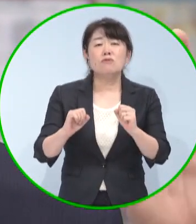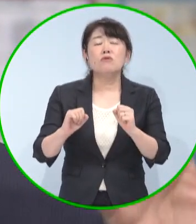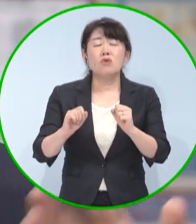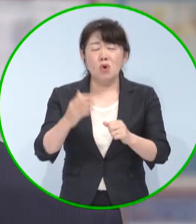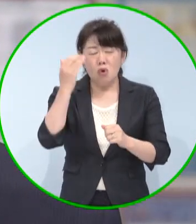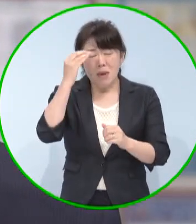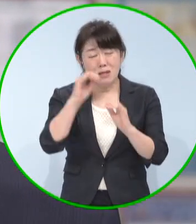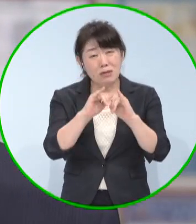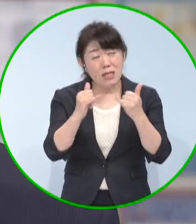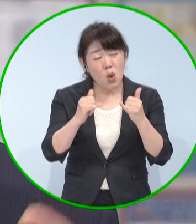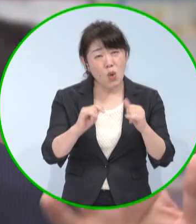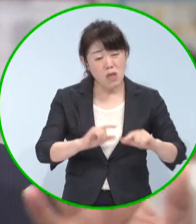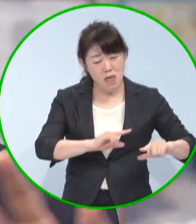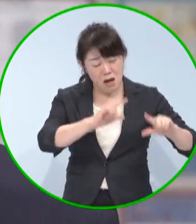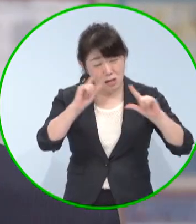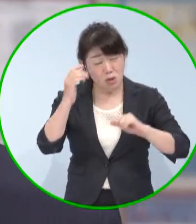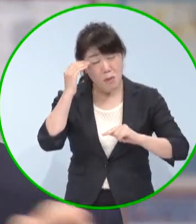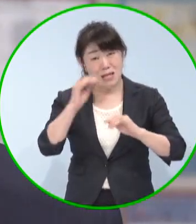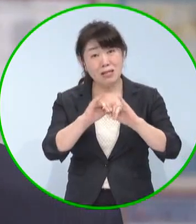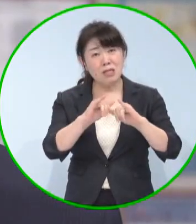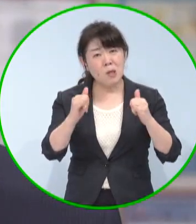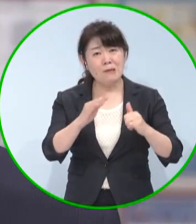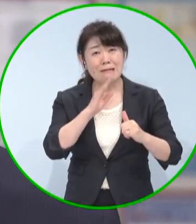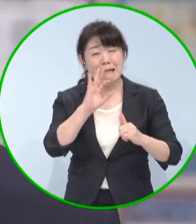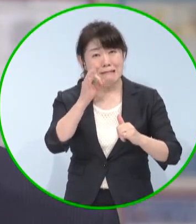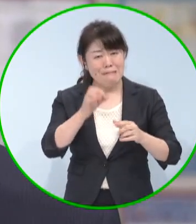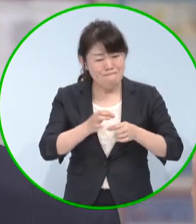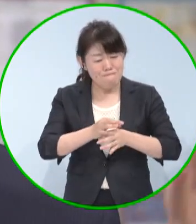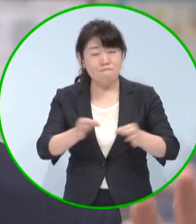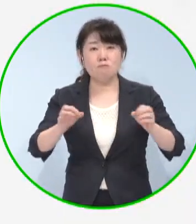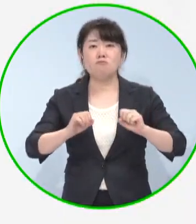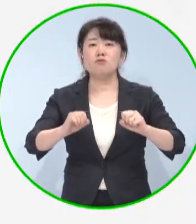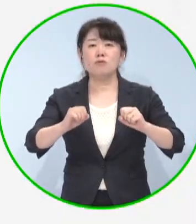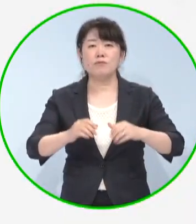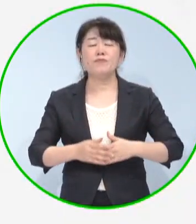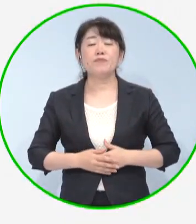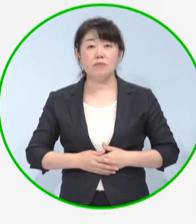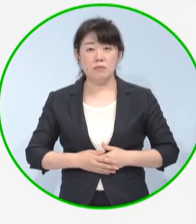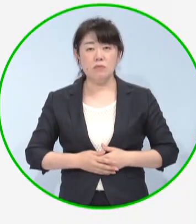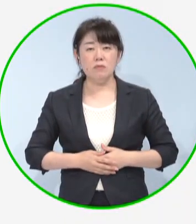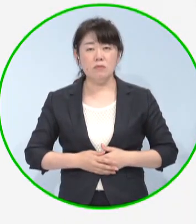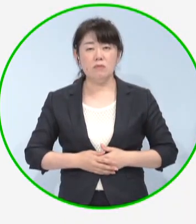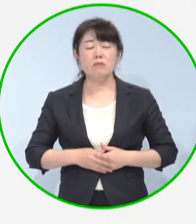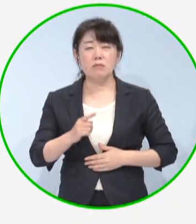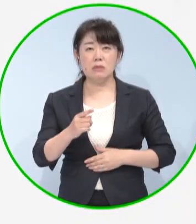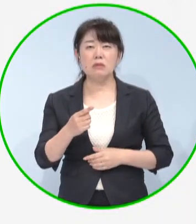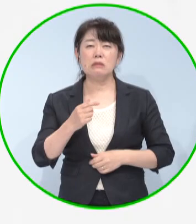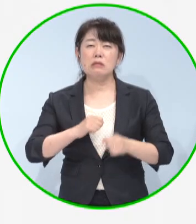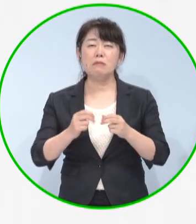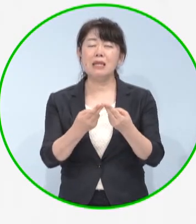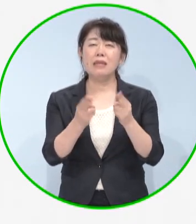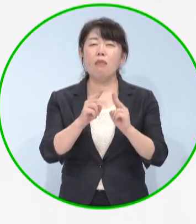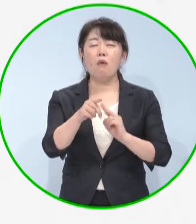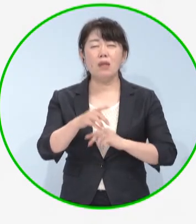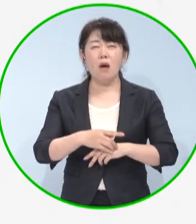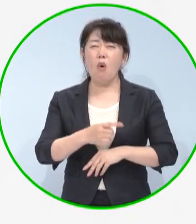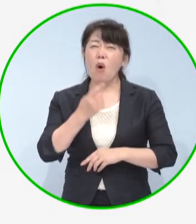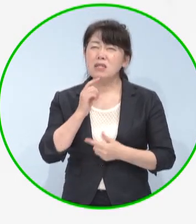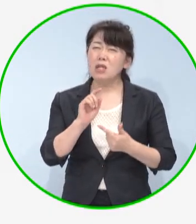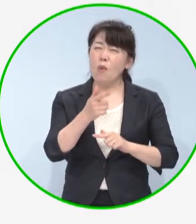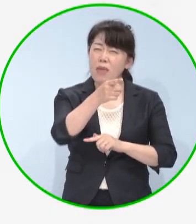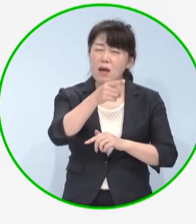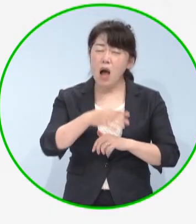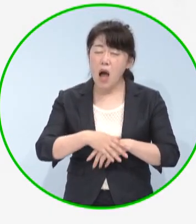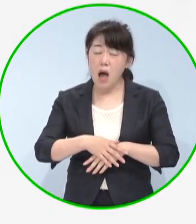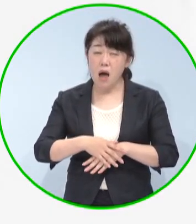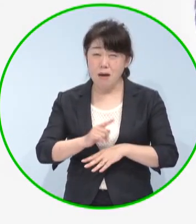生活に困っている方々には現金給付をやる。 喉元にね、おかしいじゃないかと刃を突